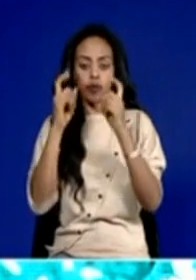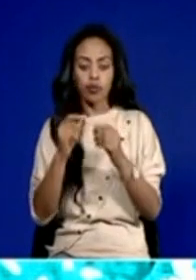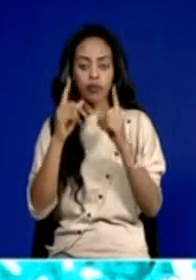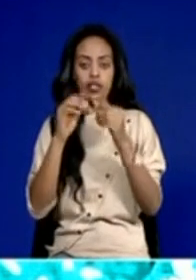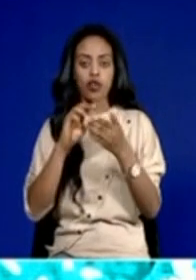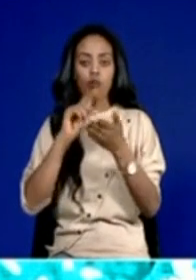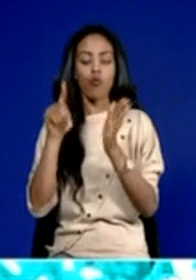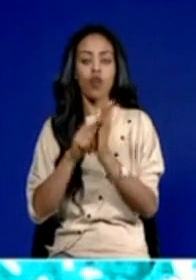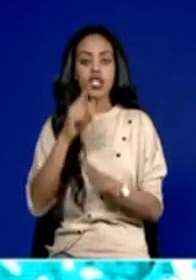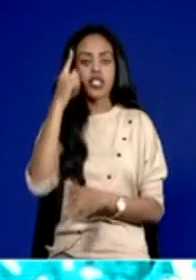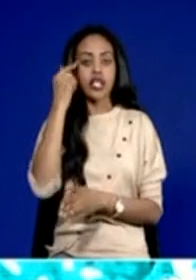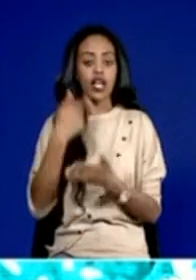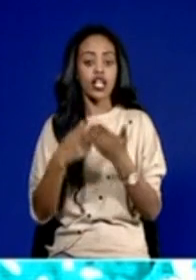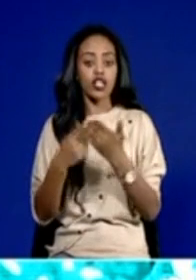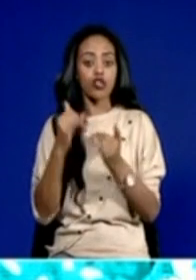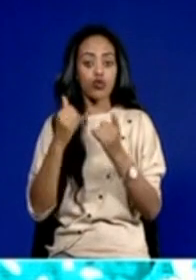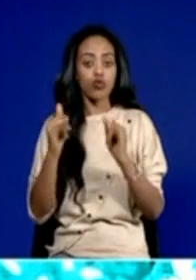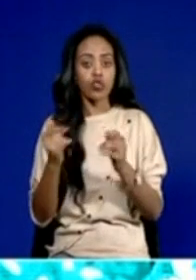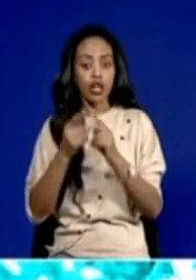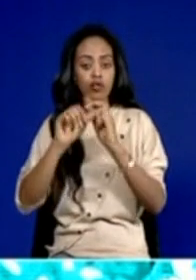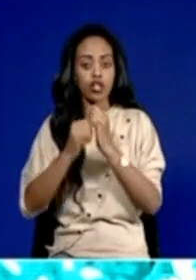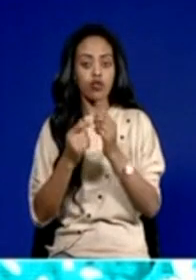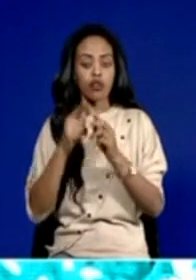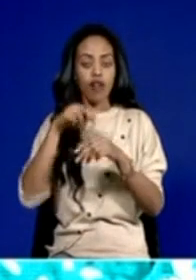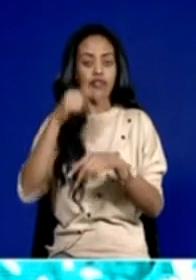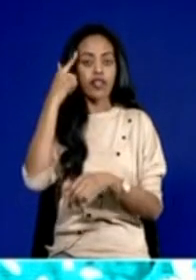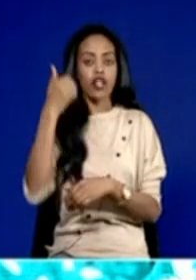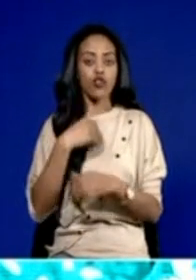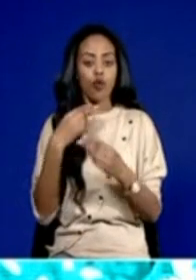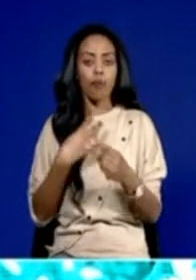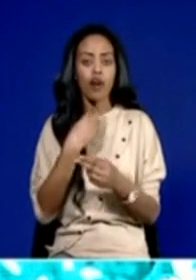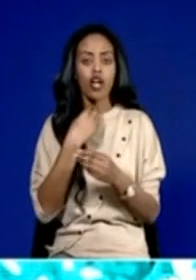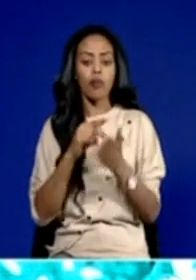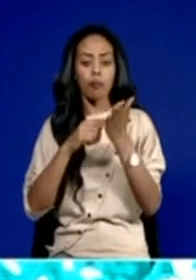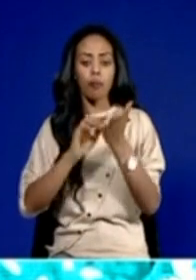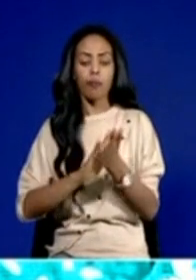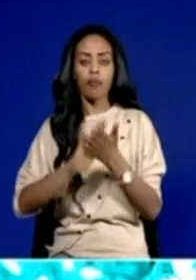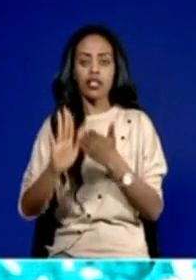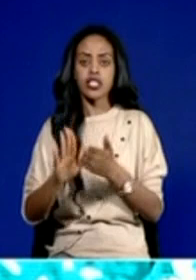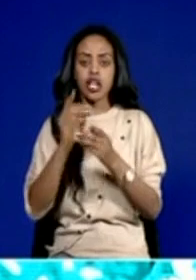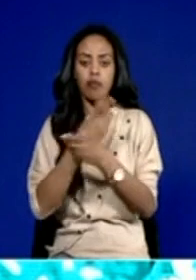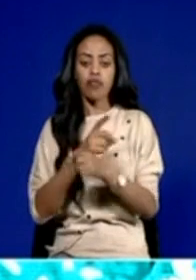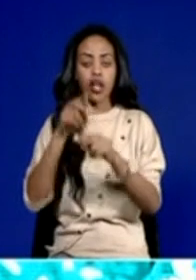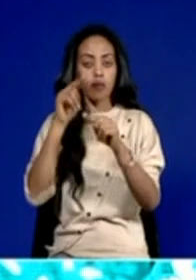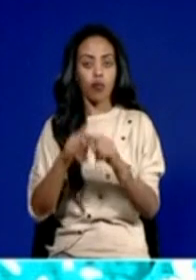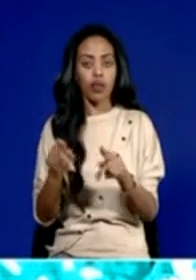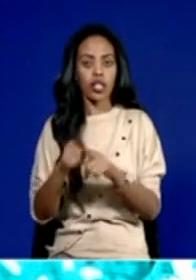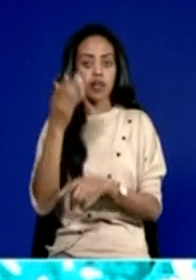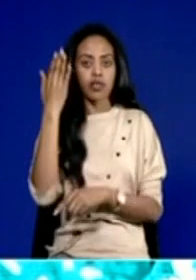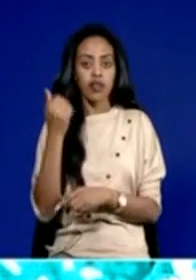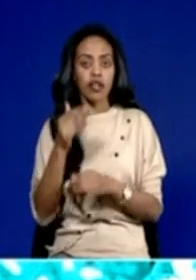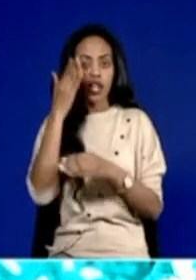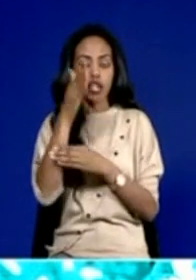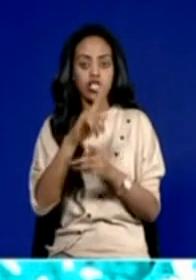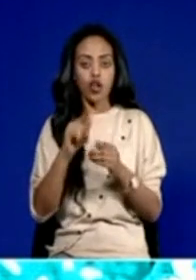መፅናዕትን ፖሊሲ ትግራይ እቲ ኢንስቲትዩት ካብ ዝጣየሽ ጀሚሩ ኣብ ትግራይ ዘለዉ ማሕንቆታት ብምንፃር መፍትሕታት ኣብ ምቕማጥ ከም ዝነበረን